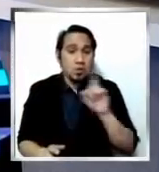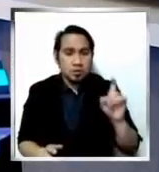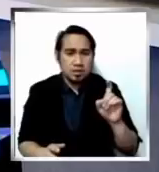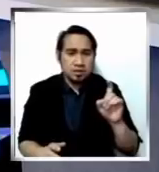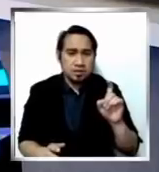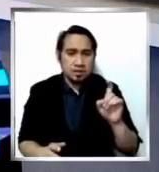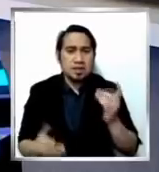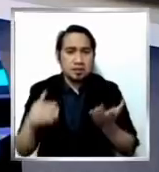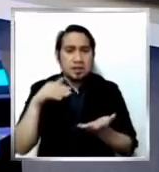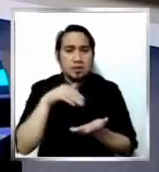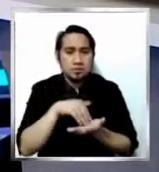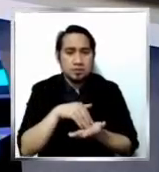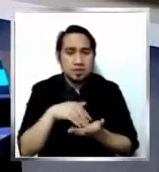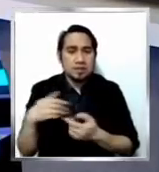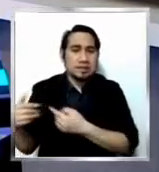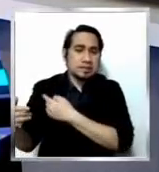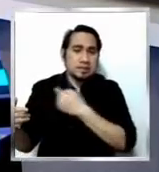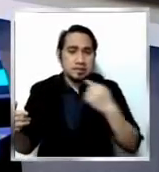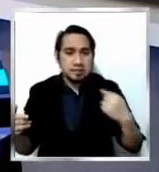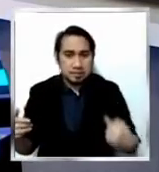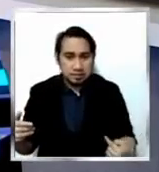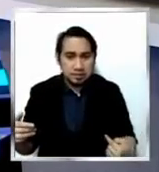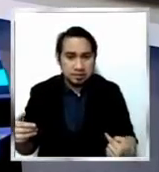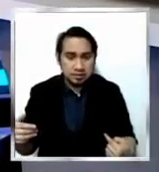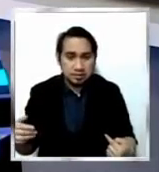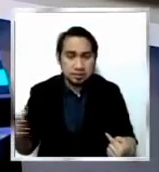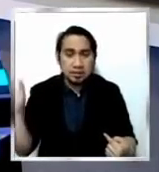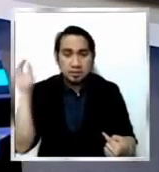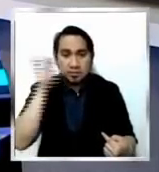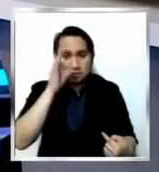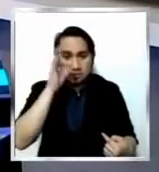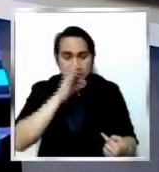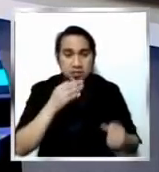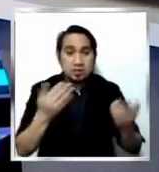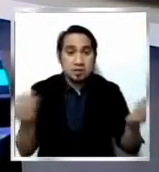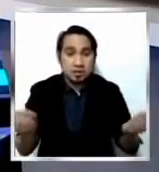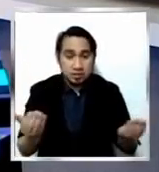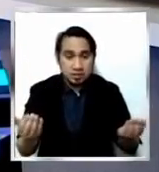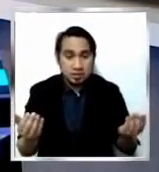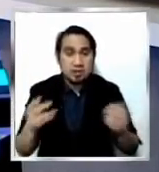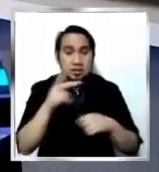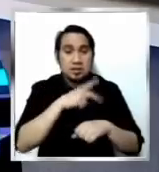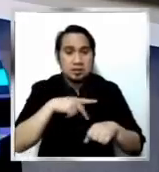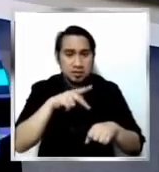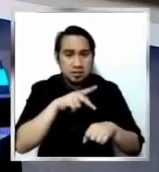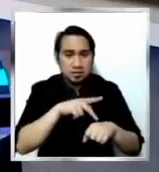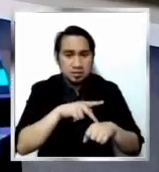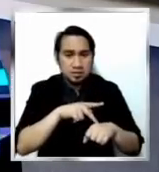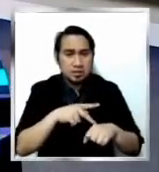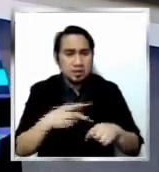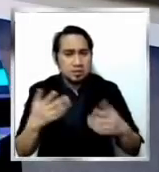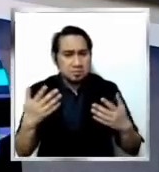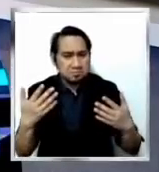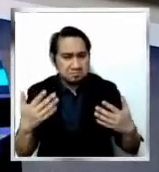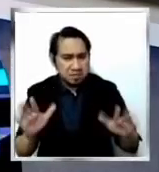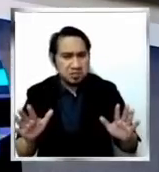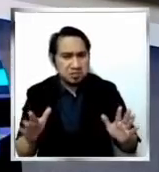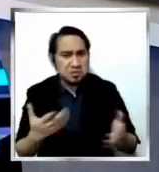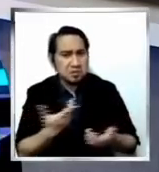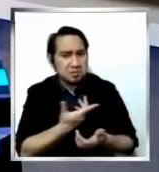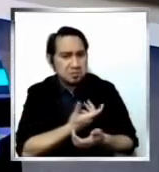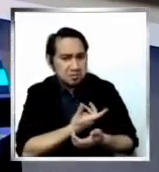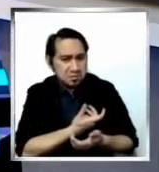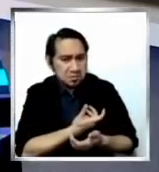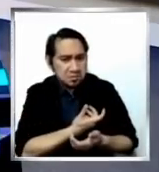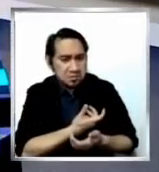mga Chino at mga Chinoy o Chinese-Filipino dito sa Pilipinas na naturukan ng hindi pinangalanang bakuna laban sa